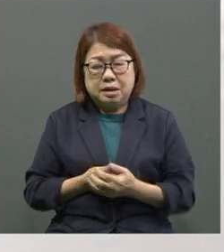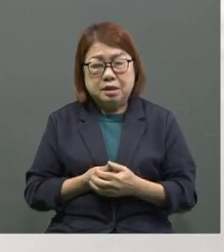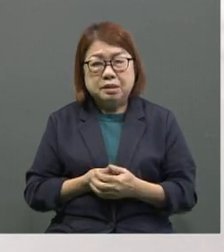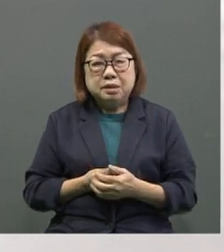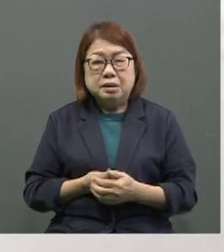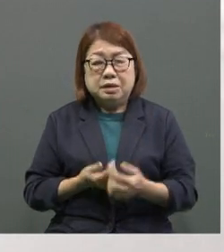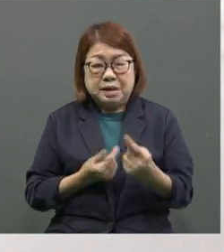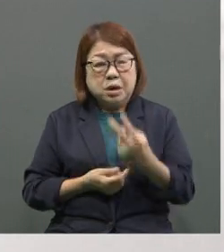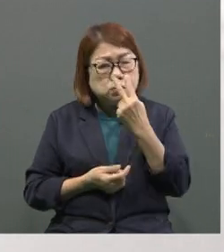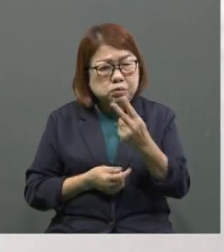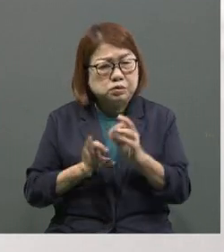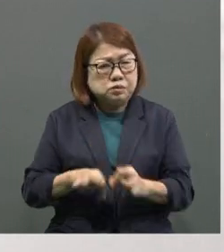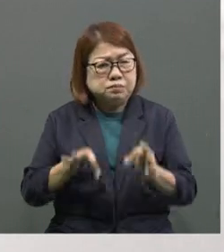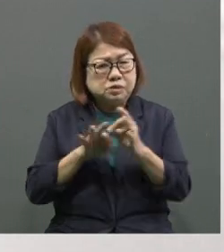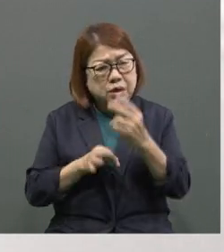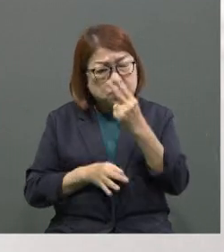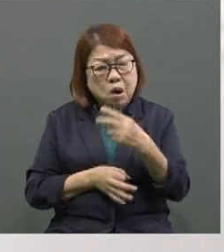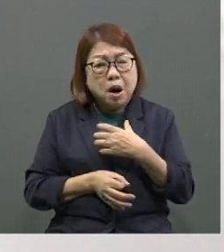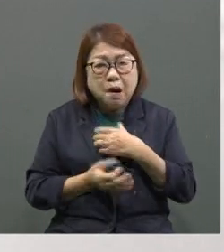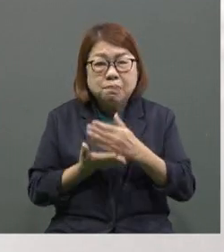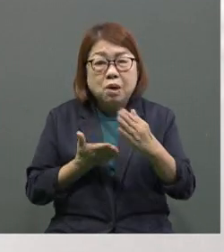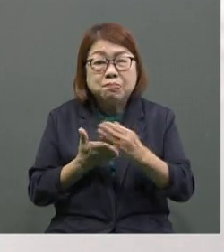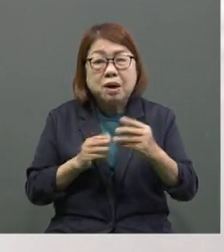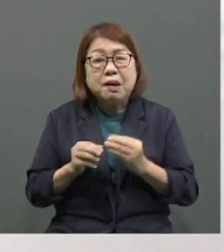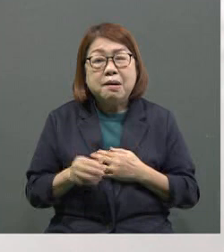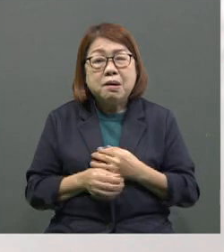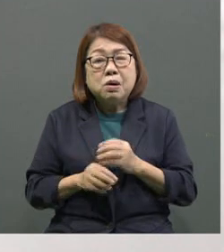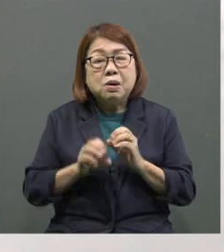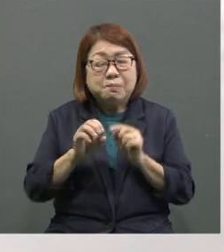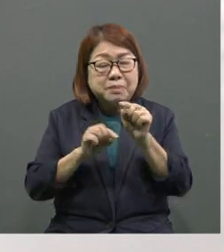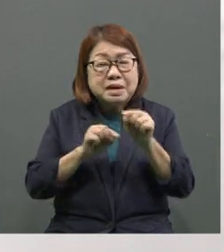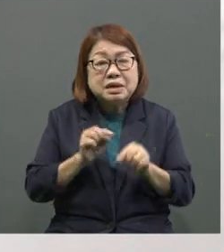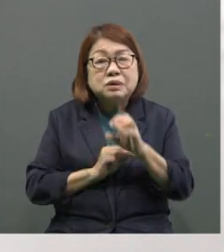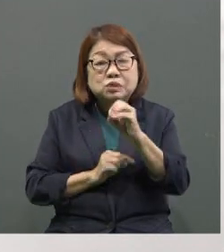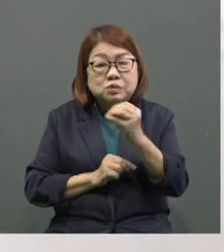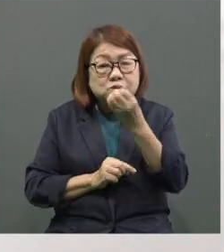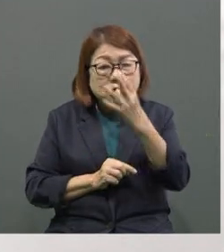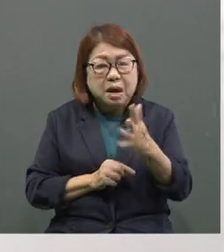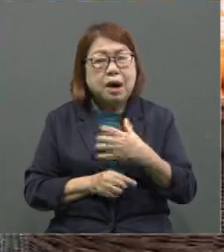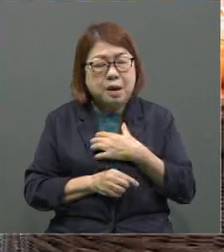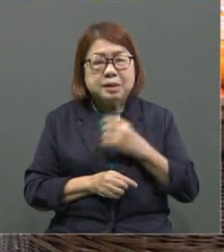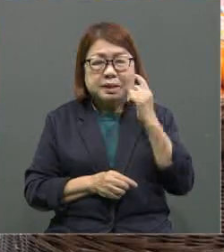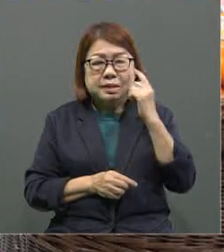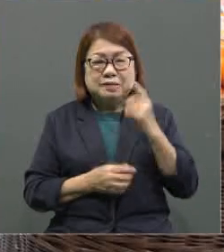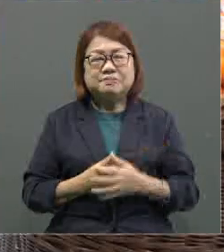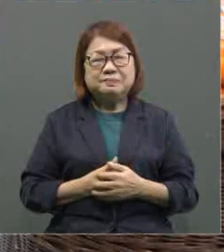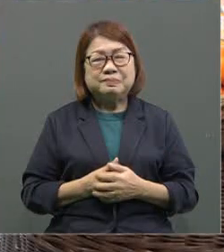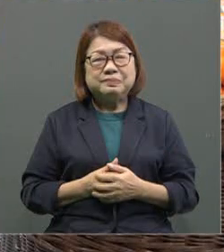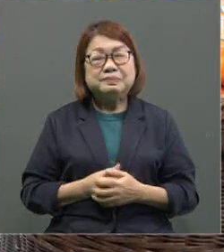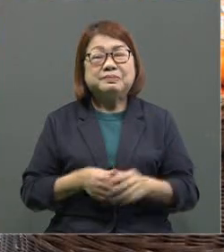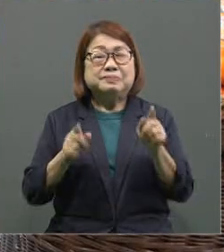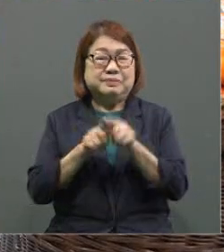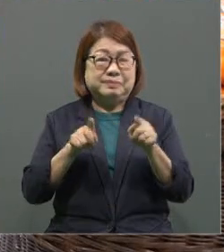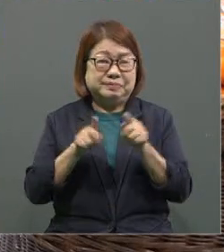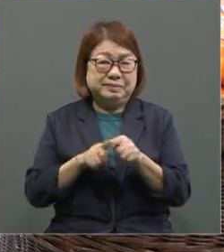ตัวสินค้าที่เราจะผ่อน 0%อันนี้ก็อาจจะคิดเป็นชิ้นๆไปค่ะอ่านะคะอย่างที่คุณ